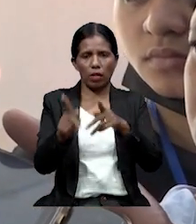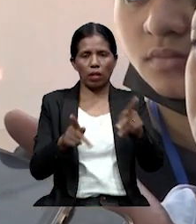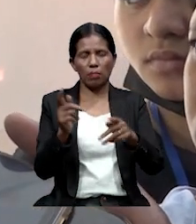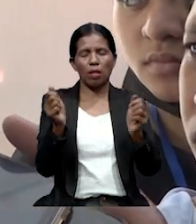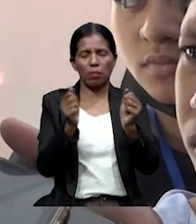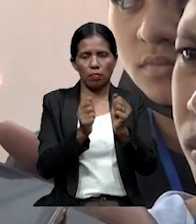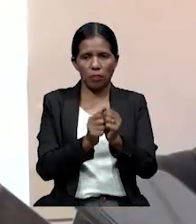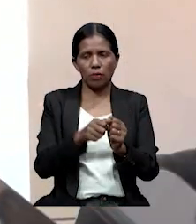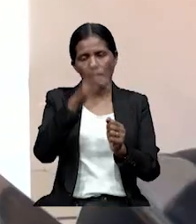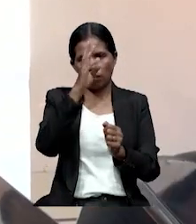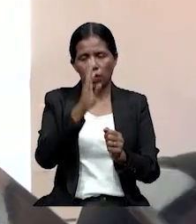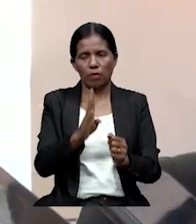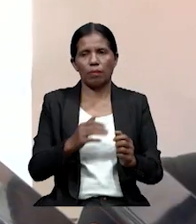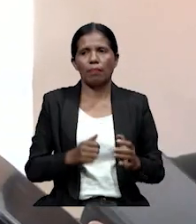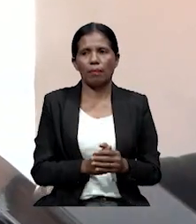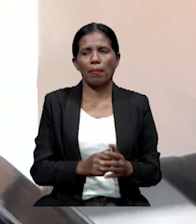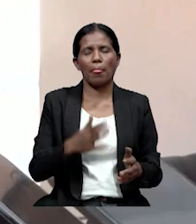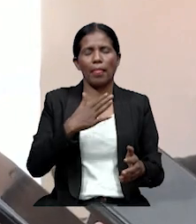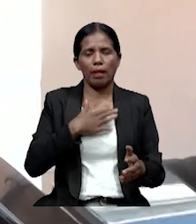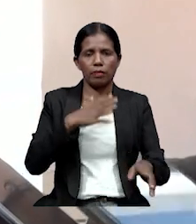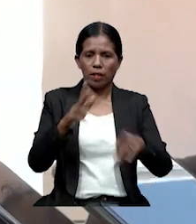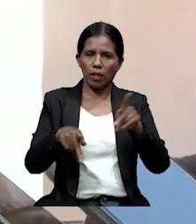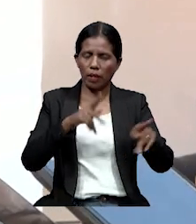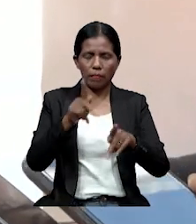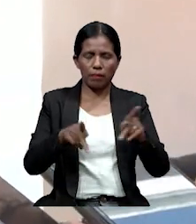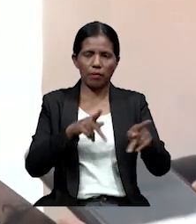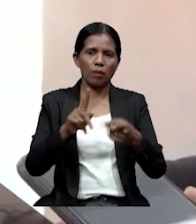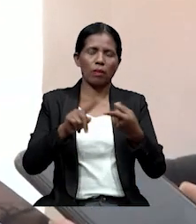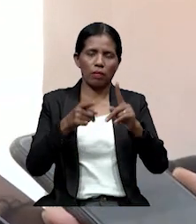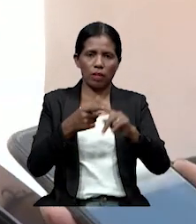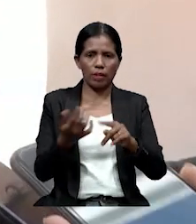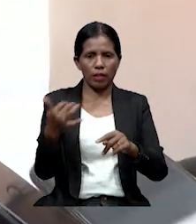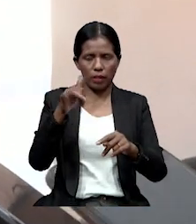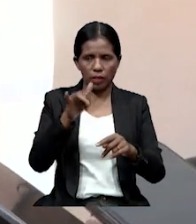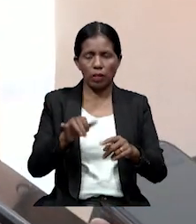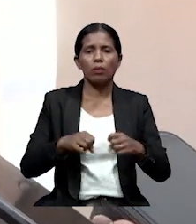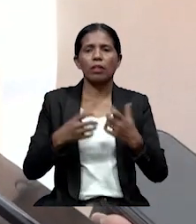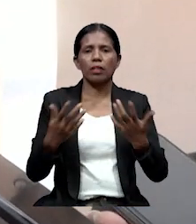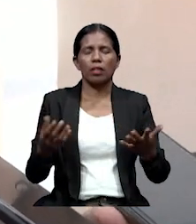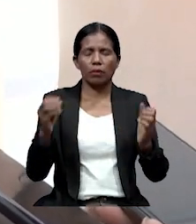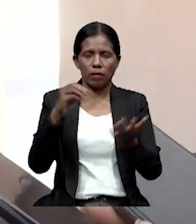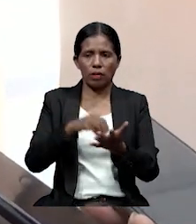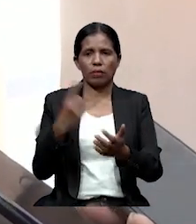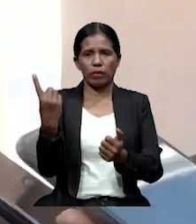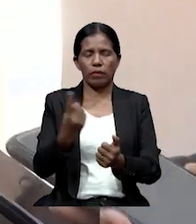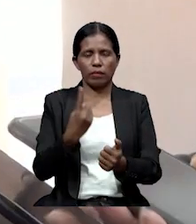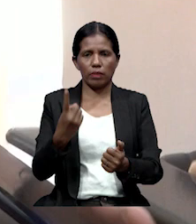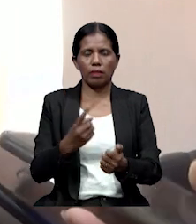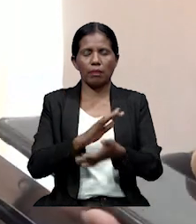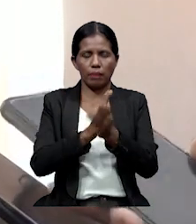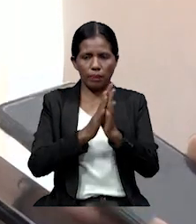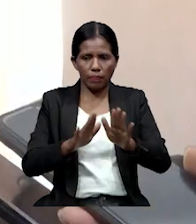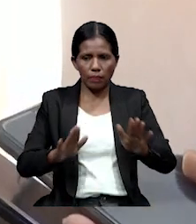ita ema ho na ema roma han ya komunidade sira tu sa para atu establece na fatin pas